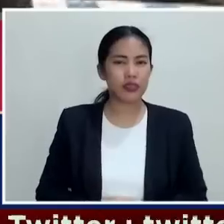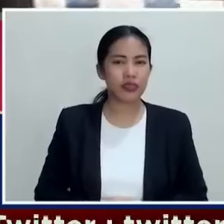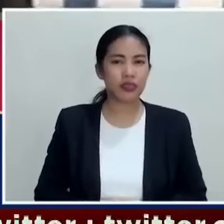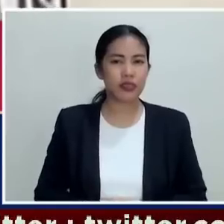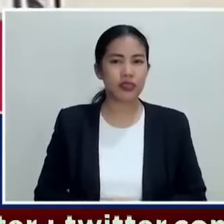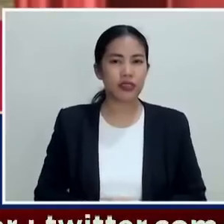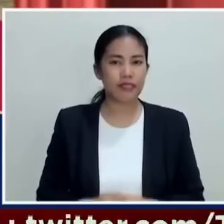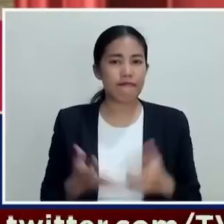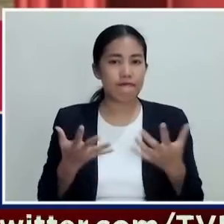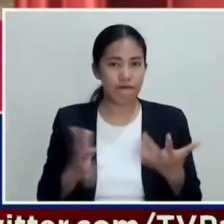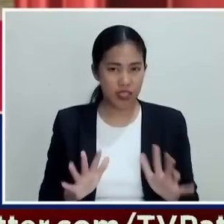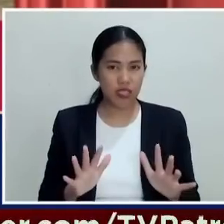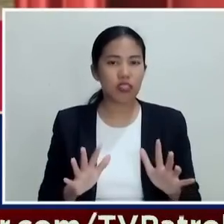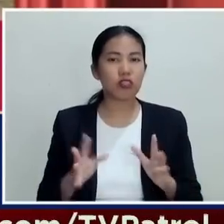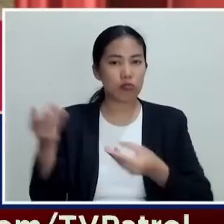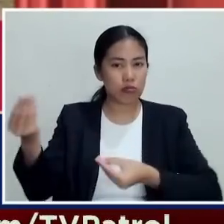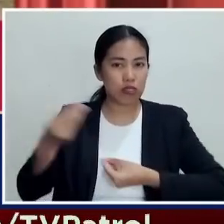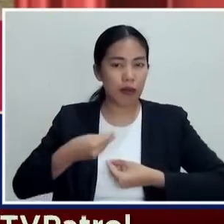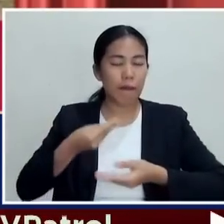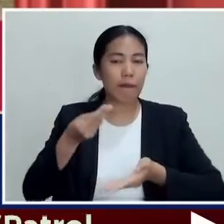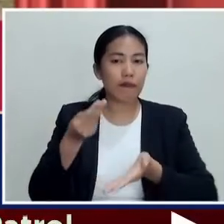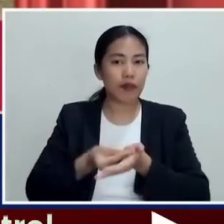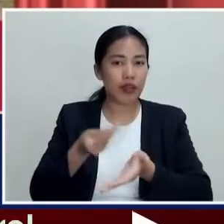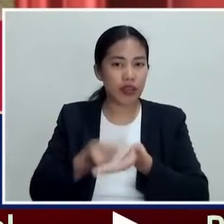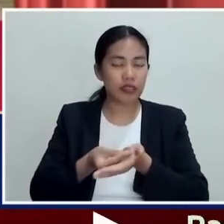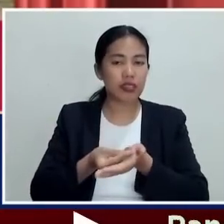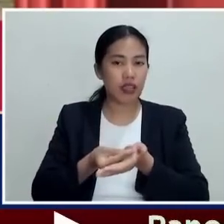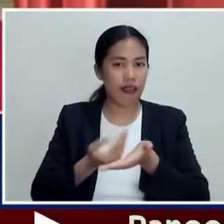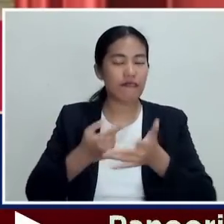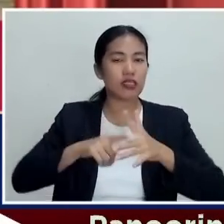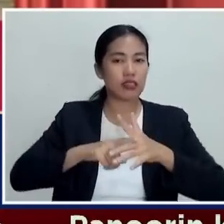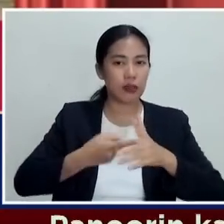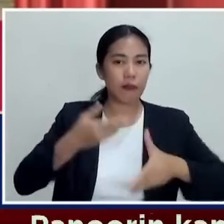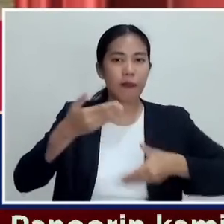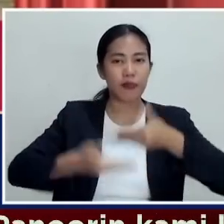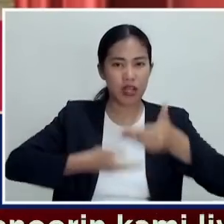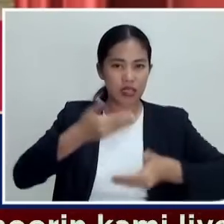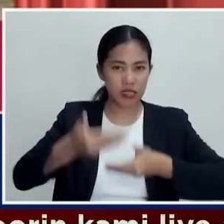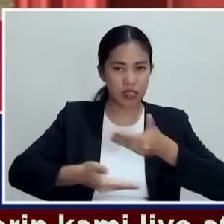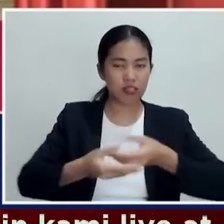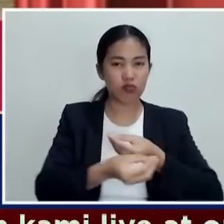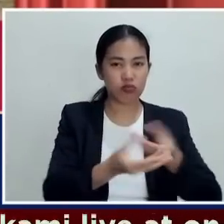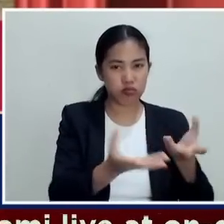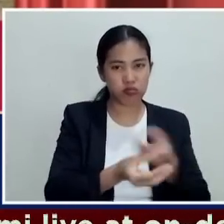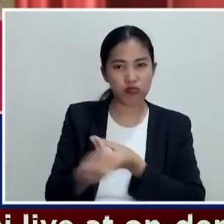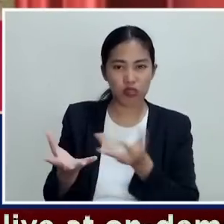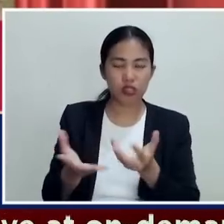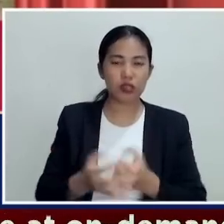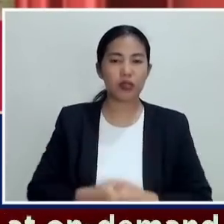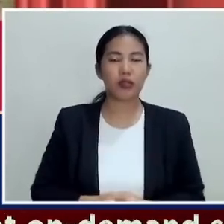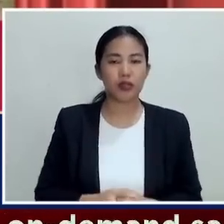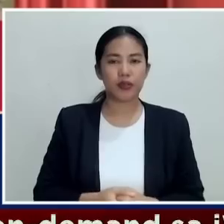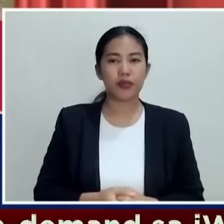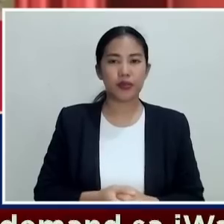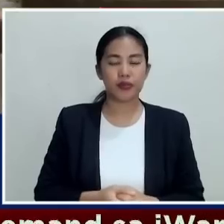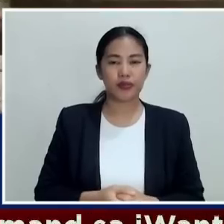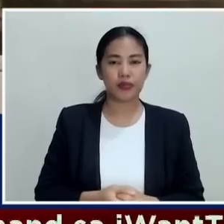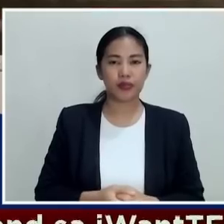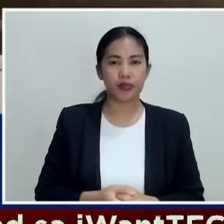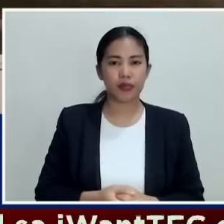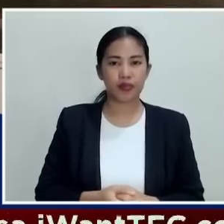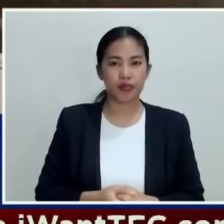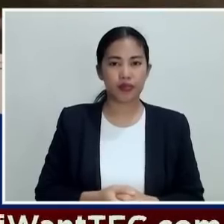maibigay na po ang pondo, ay magsisimula na po sila mag-process ng mga applications for the claims sa kanilang mga